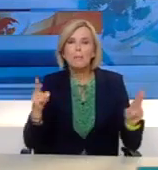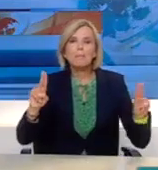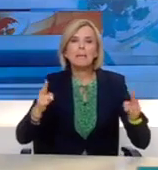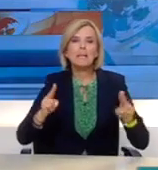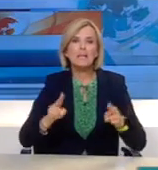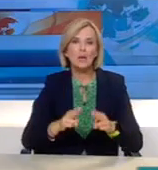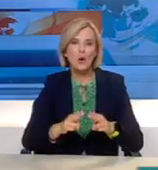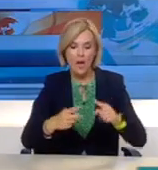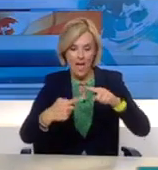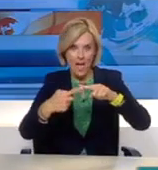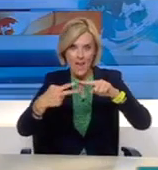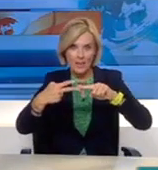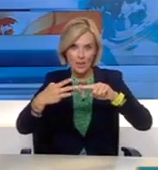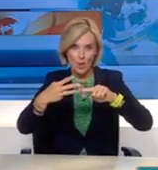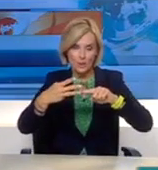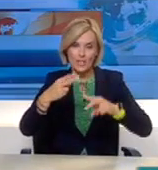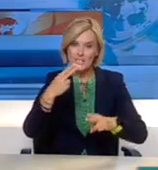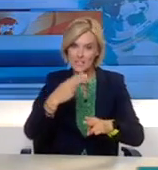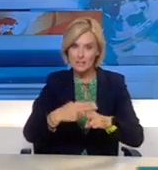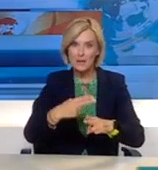τρία πράγματα υπόψη,